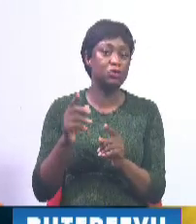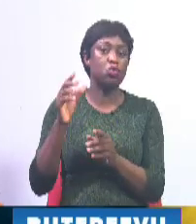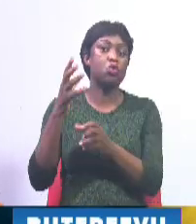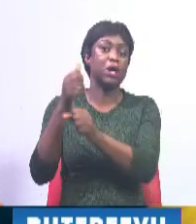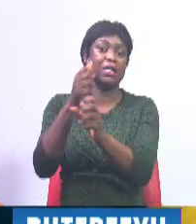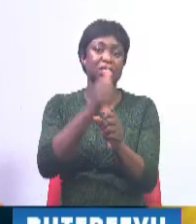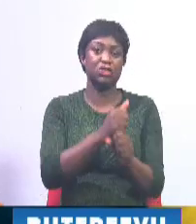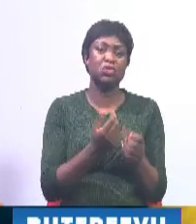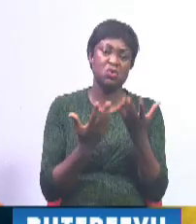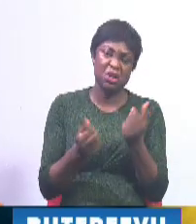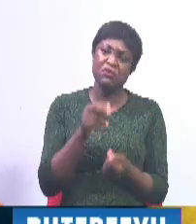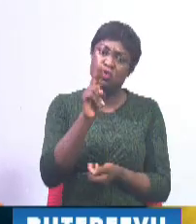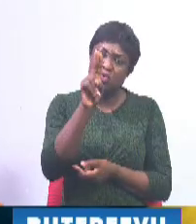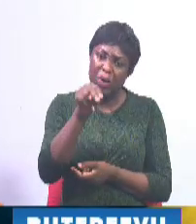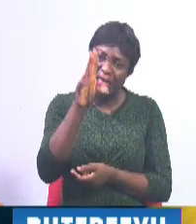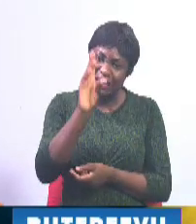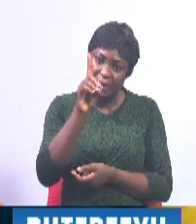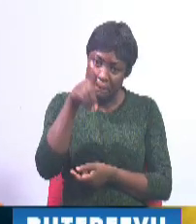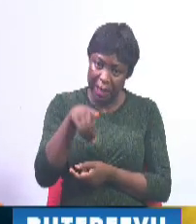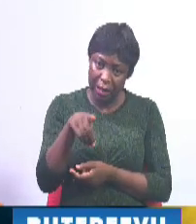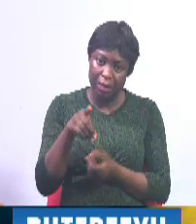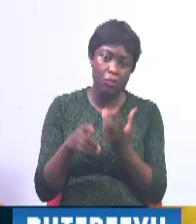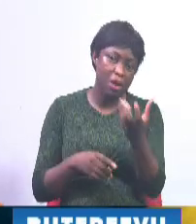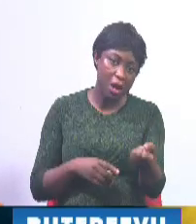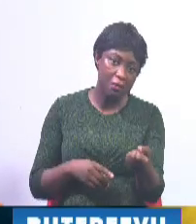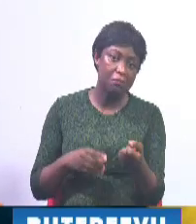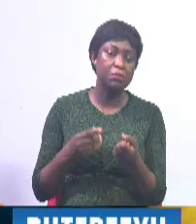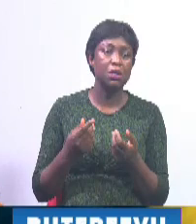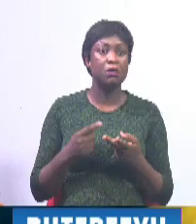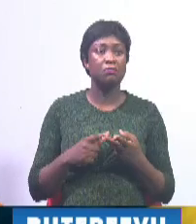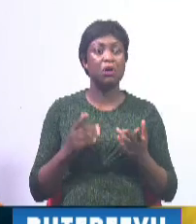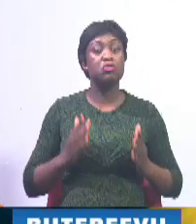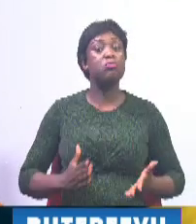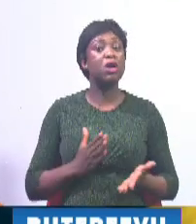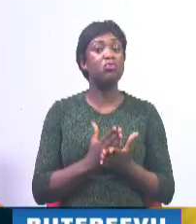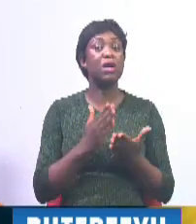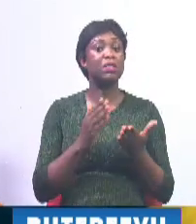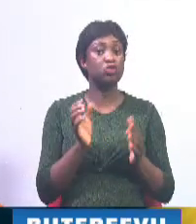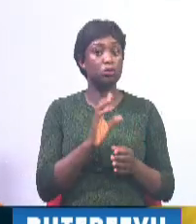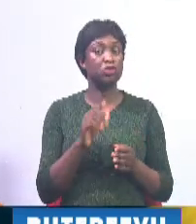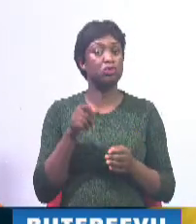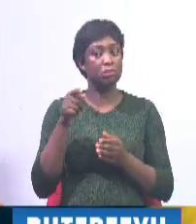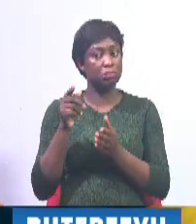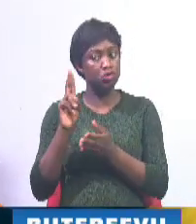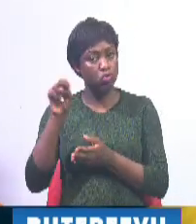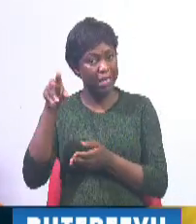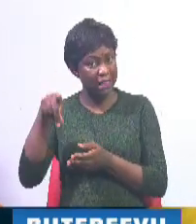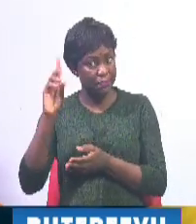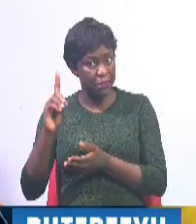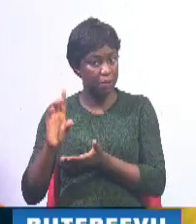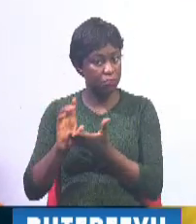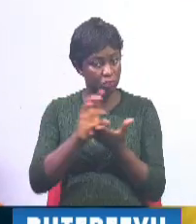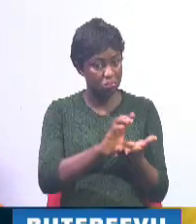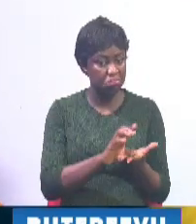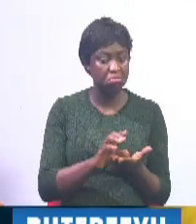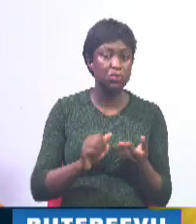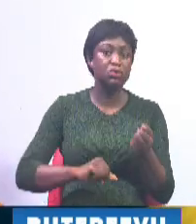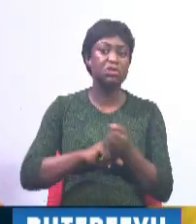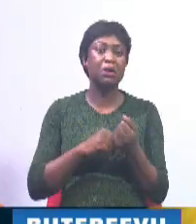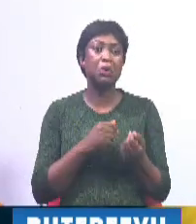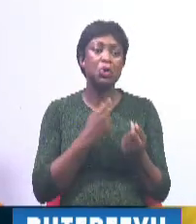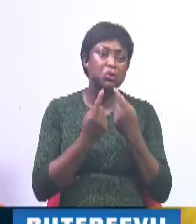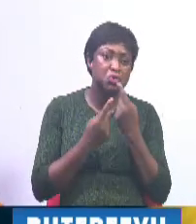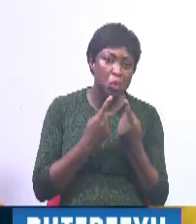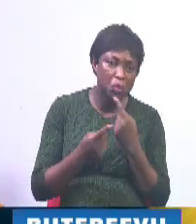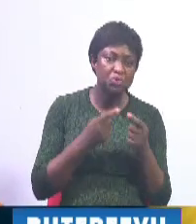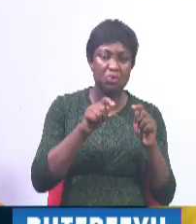UNDP olwaleero esobodde otuwa ensimbi nga Uganda Human Rights Commission era ebiseera bino tubadde nga tulina radio talk shows nyingi